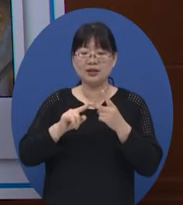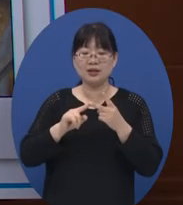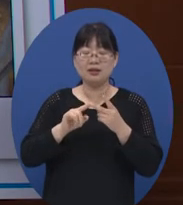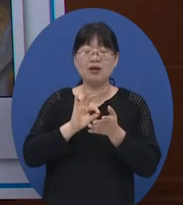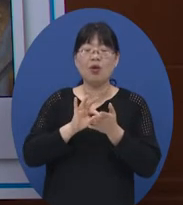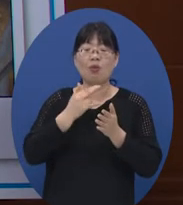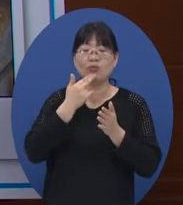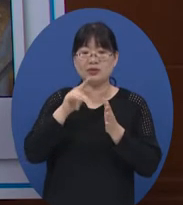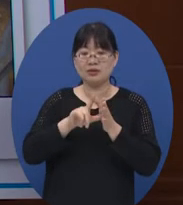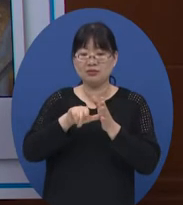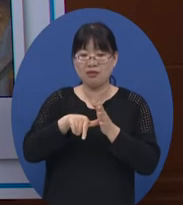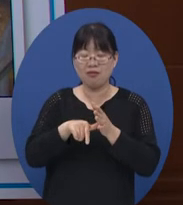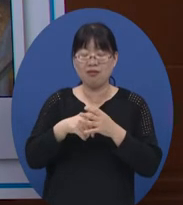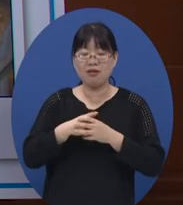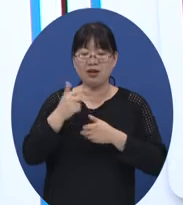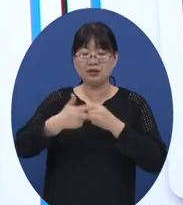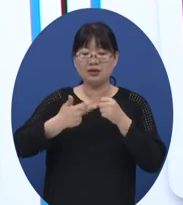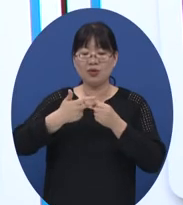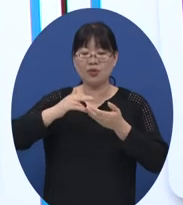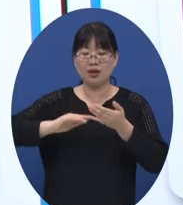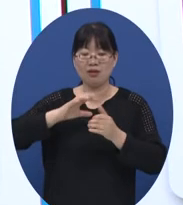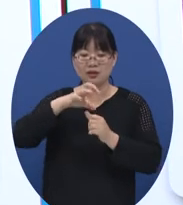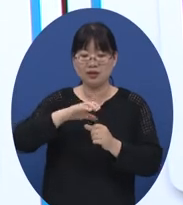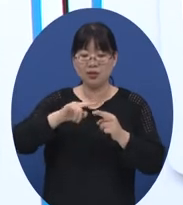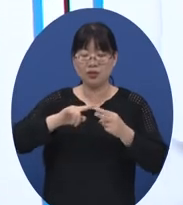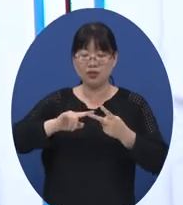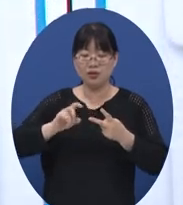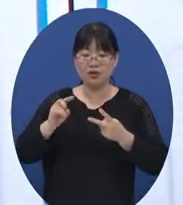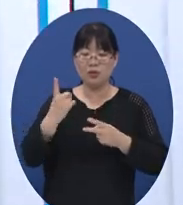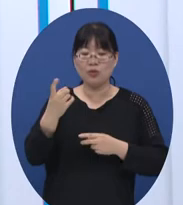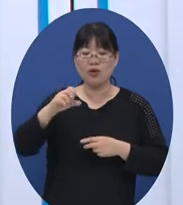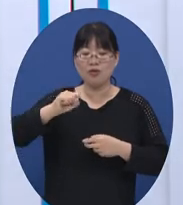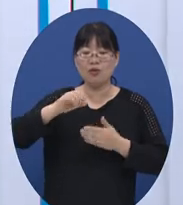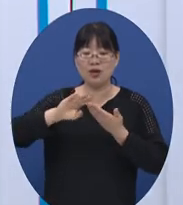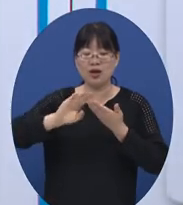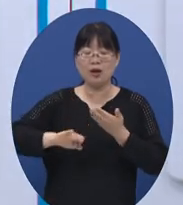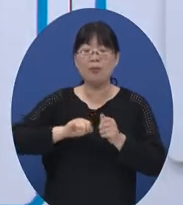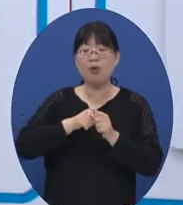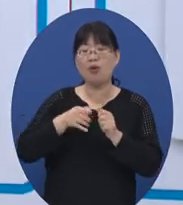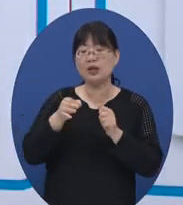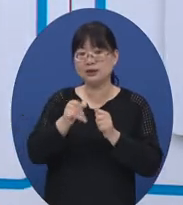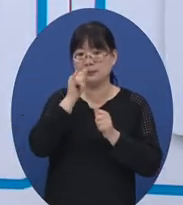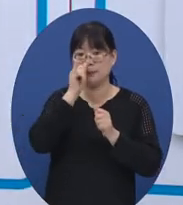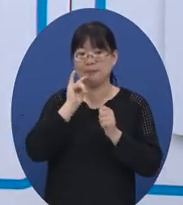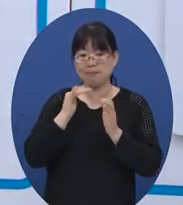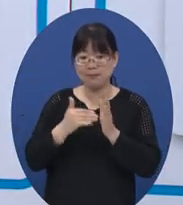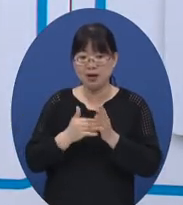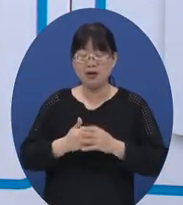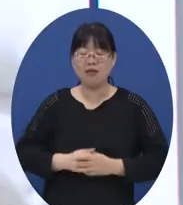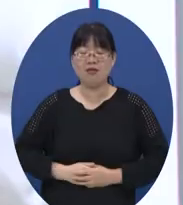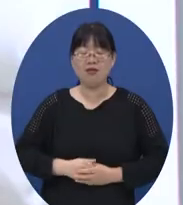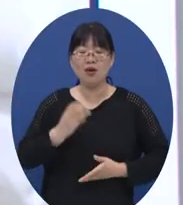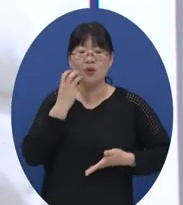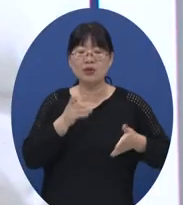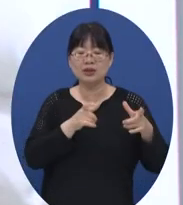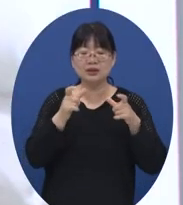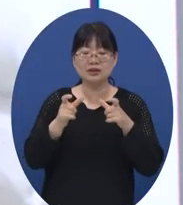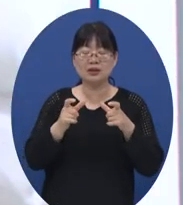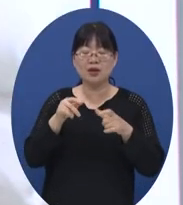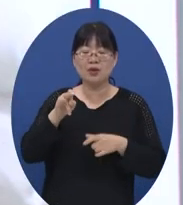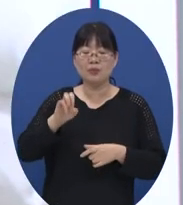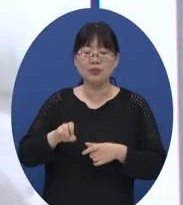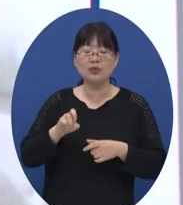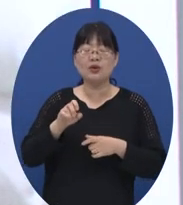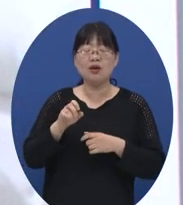않거나 가동하지 않은 경우는 7년 이하의 징역이나 1억 원 이하의 벌금에 처해집니다. 경기 지역